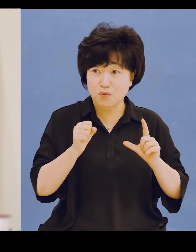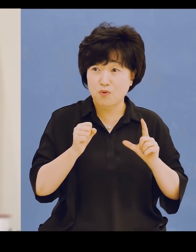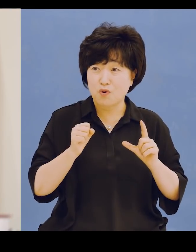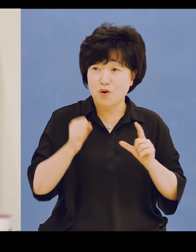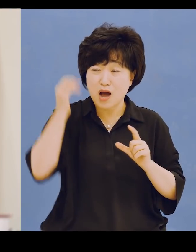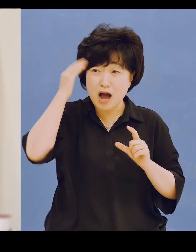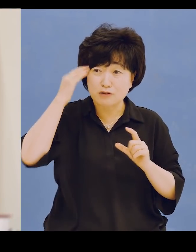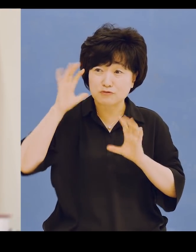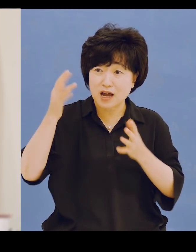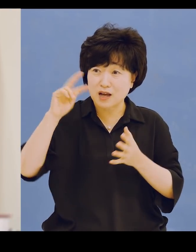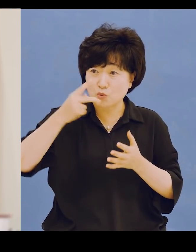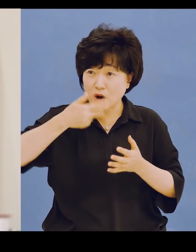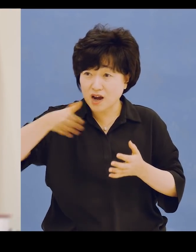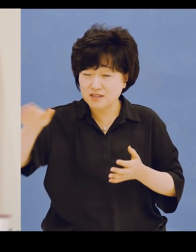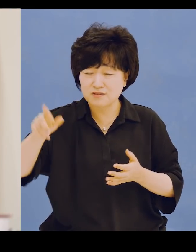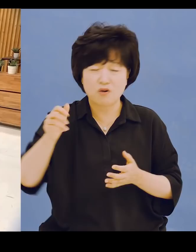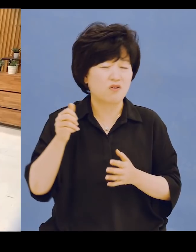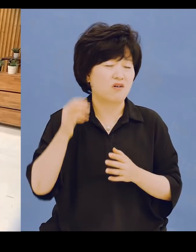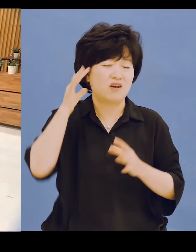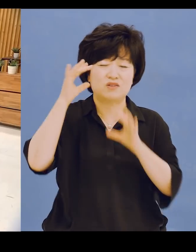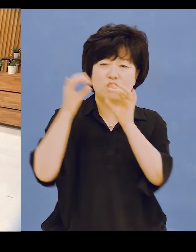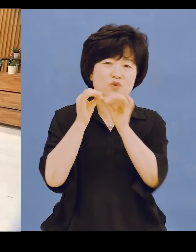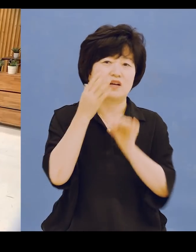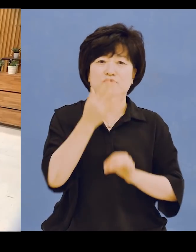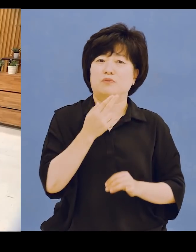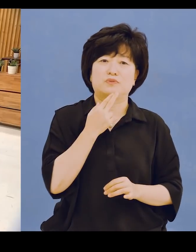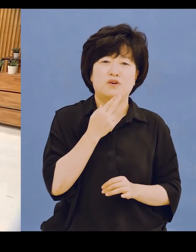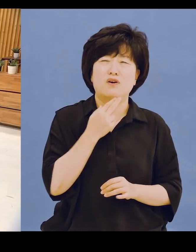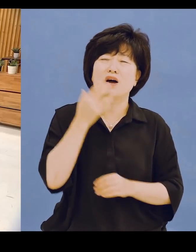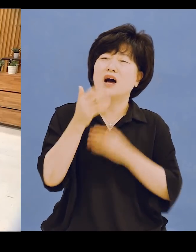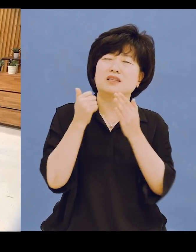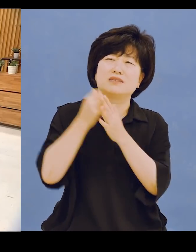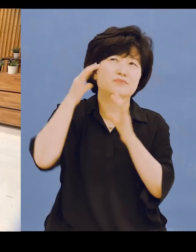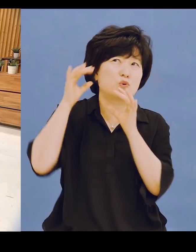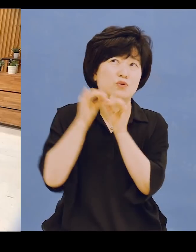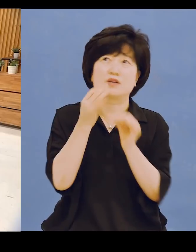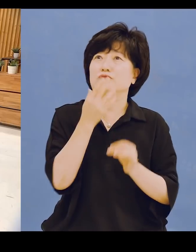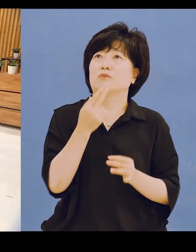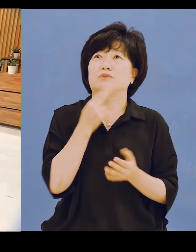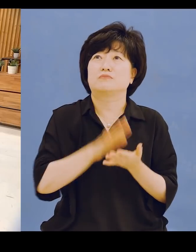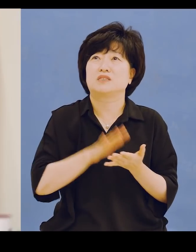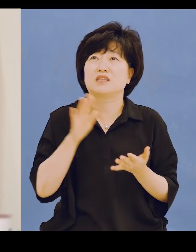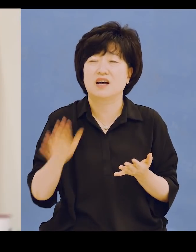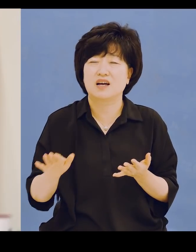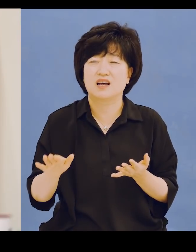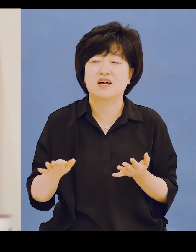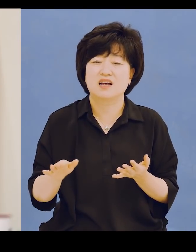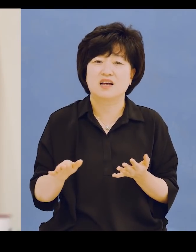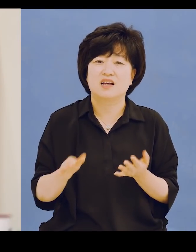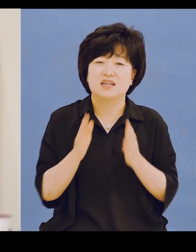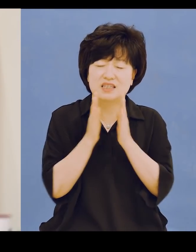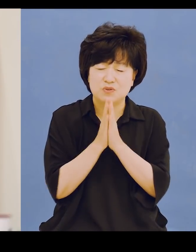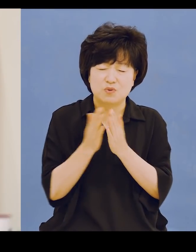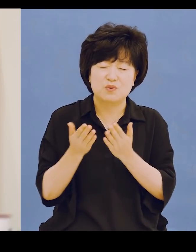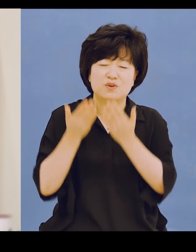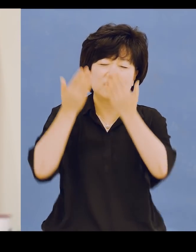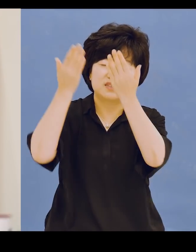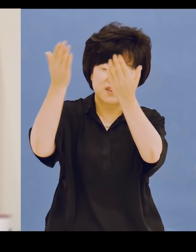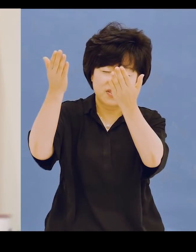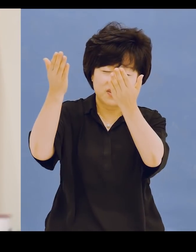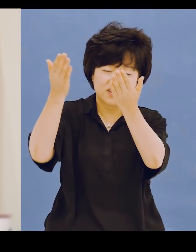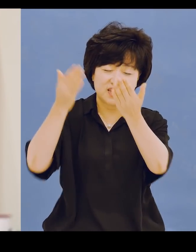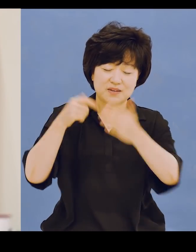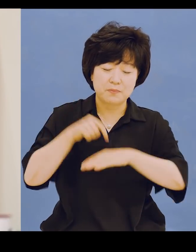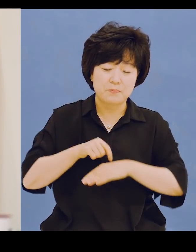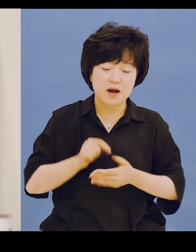않습니까? 난 동의할 수 없다. 정말이에요. 난 하나님 동의할 수 없습니다. 네. 얘기했어요. 그런데 우리 마음속에